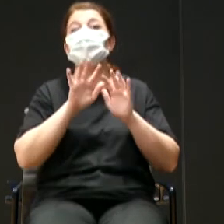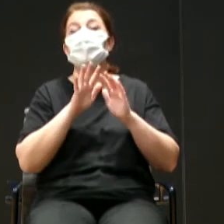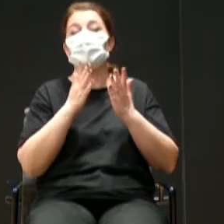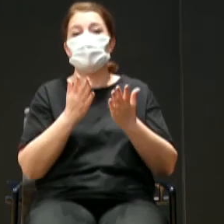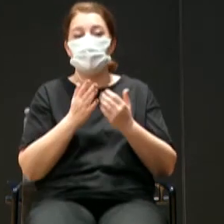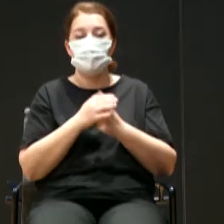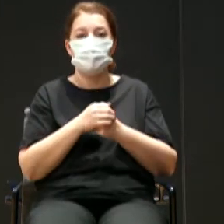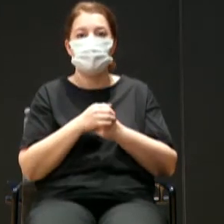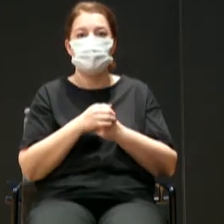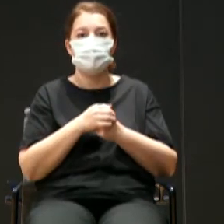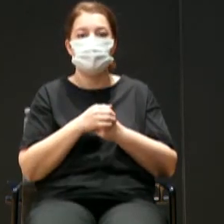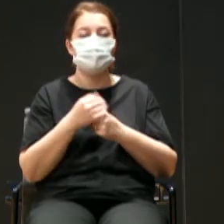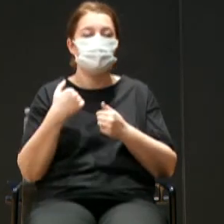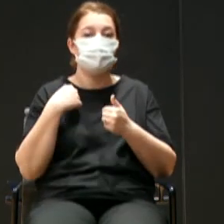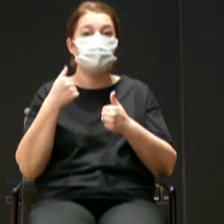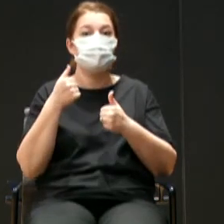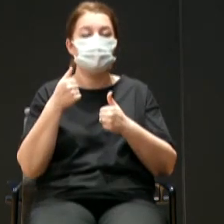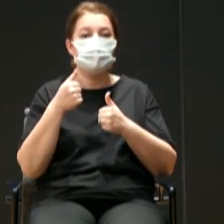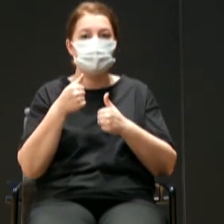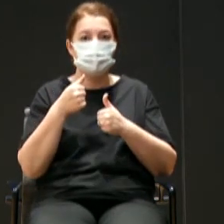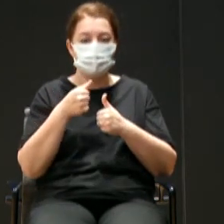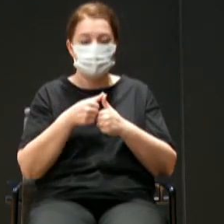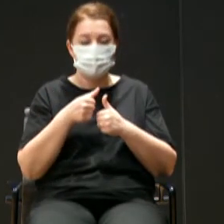bak tekrarın gücü var.